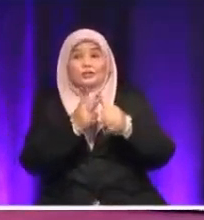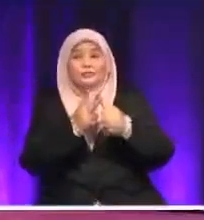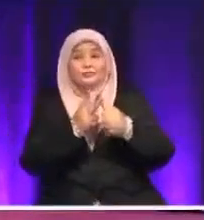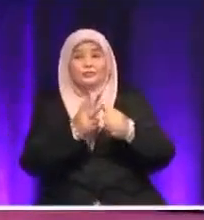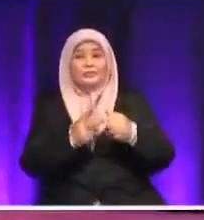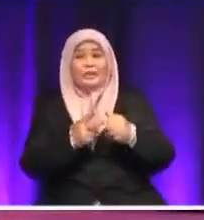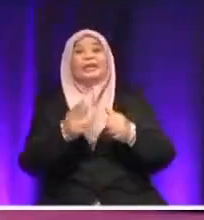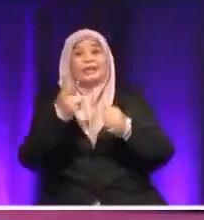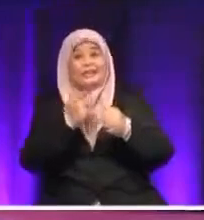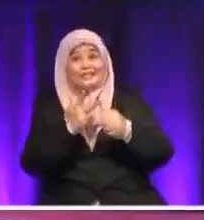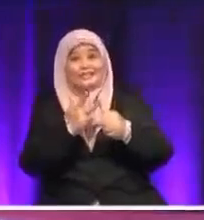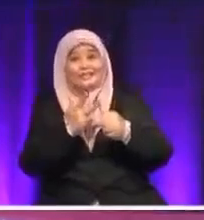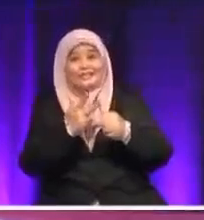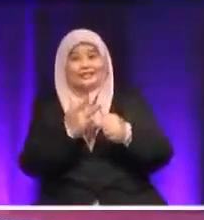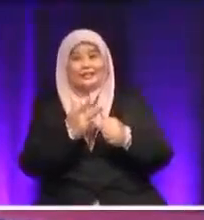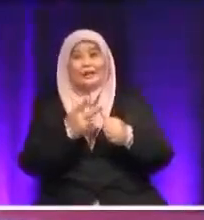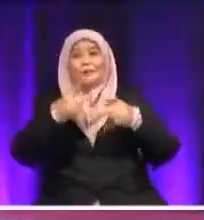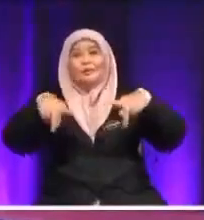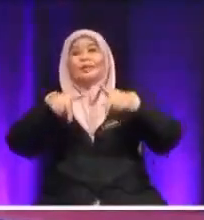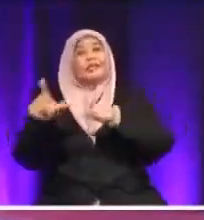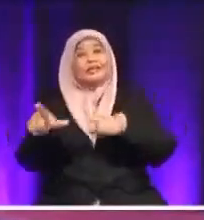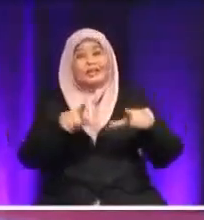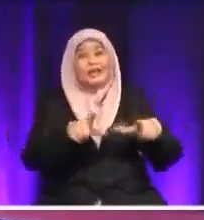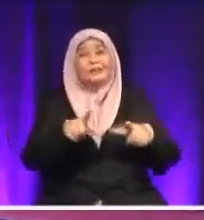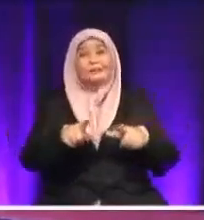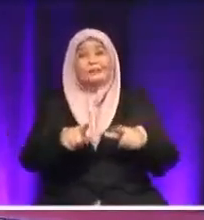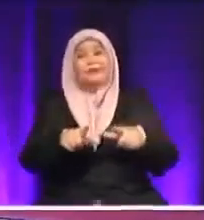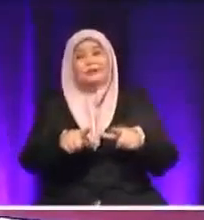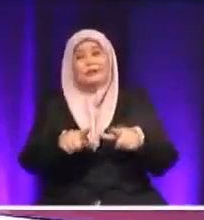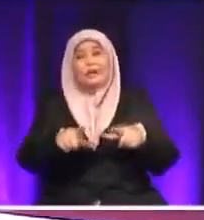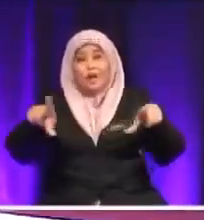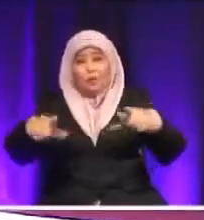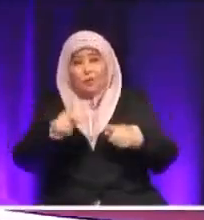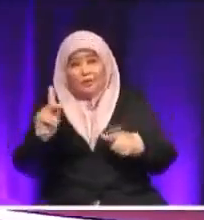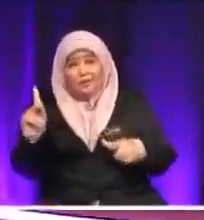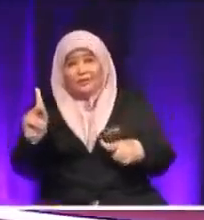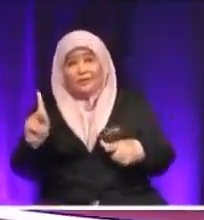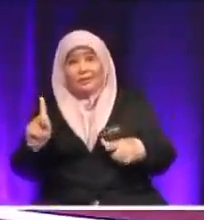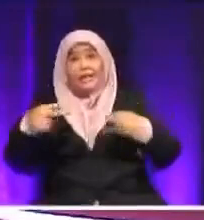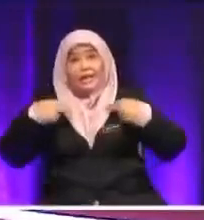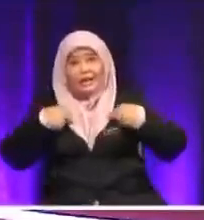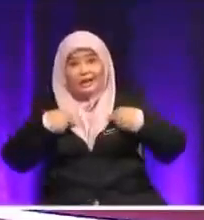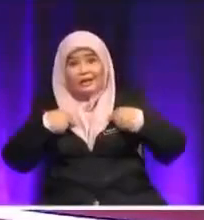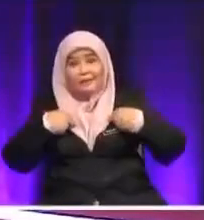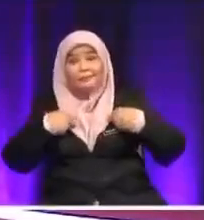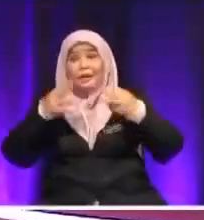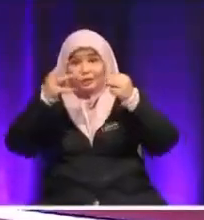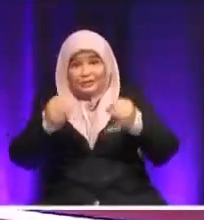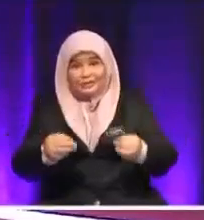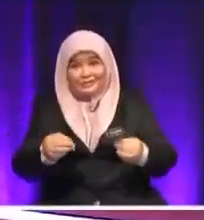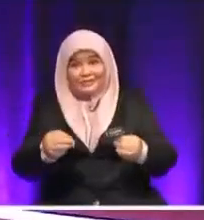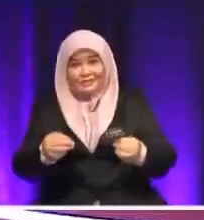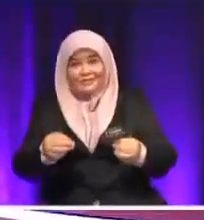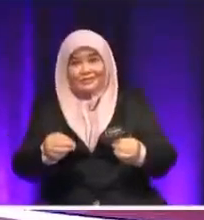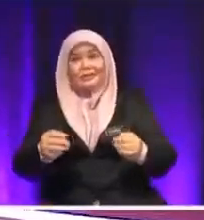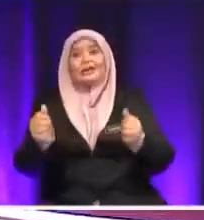rasa perlu diletakkan menunaikan hak manusia.